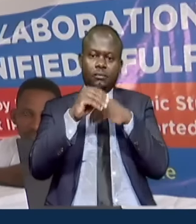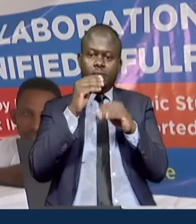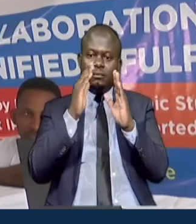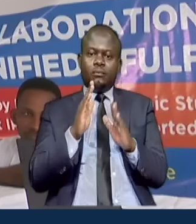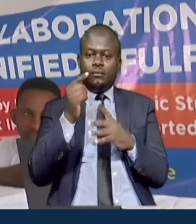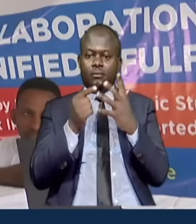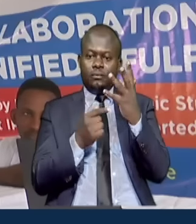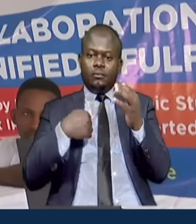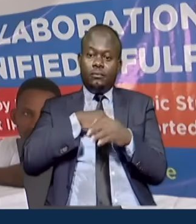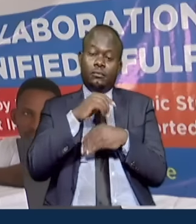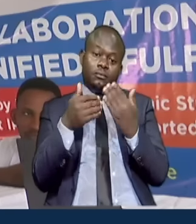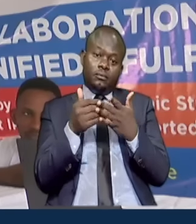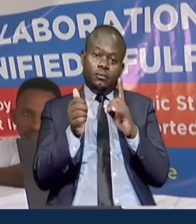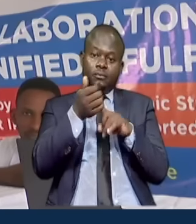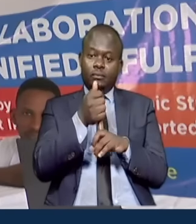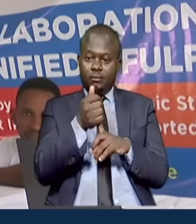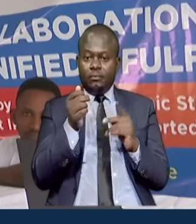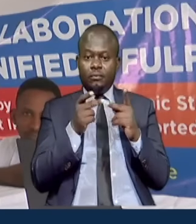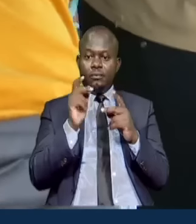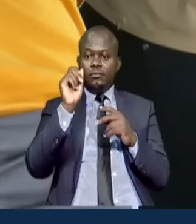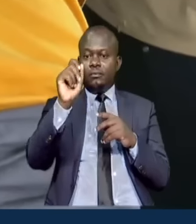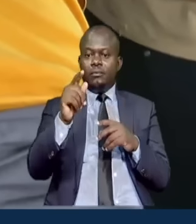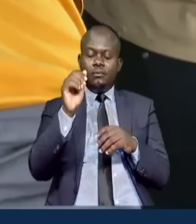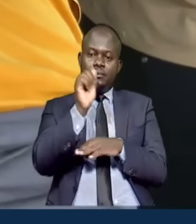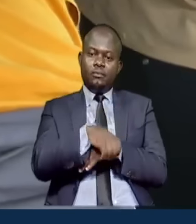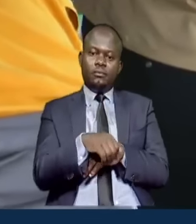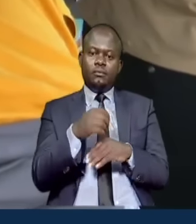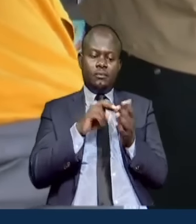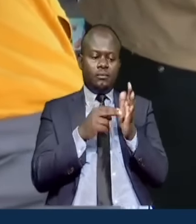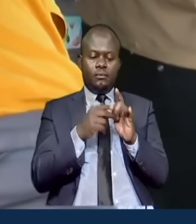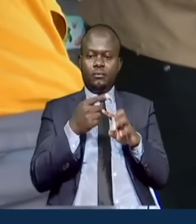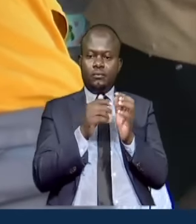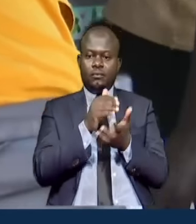ry'ibi bintu tukaba wenda twagirana kuri hashimishije cyane kurutaho. Iyi mishinga kandi ni imwe